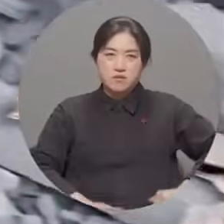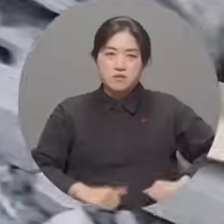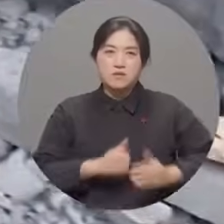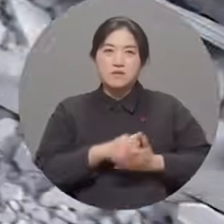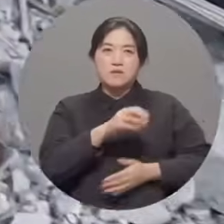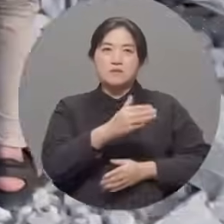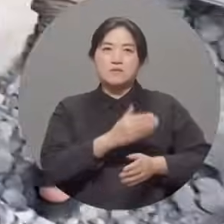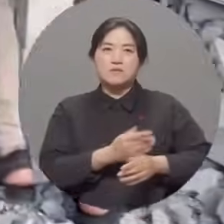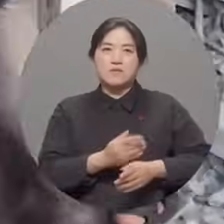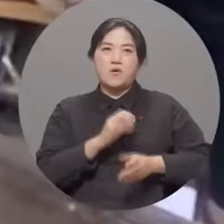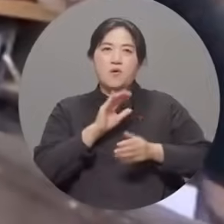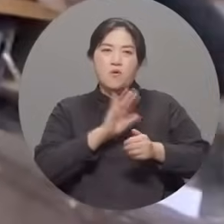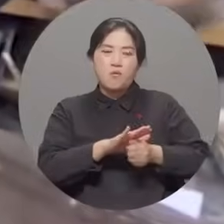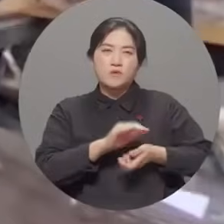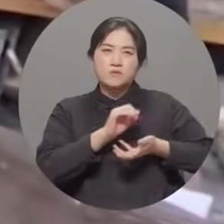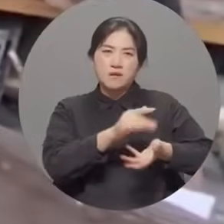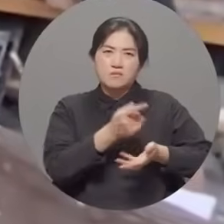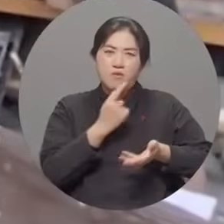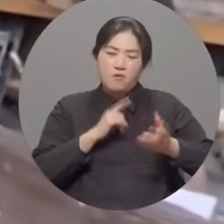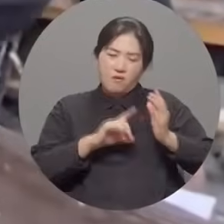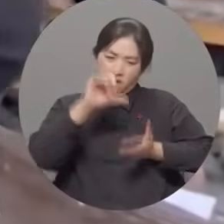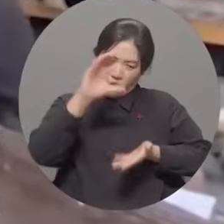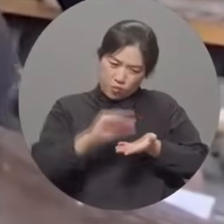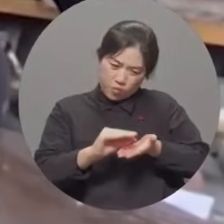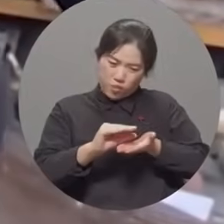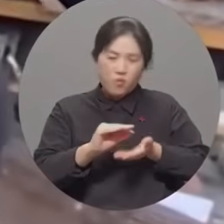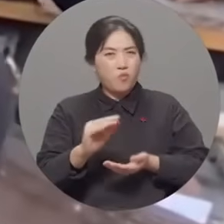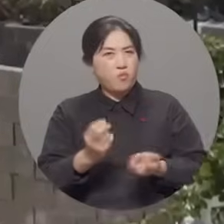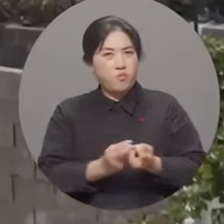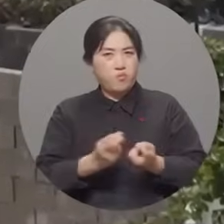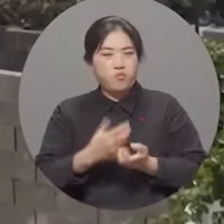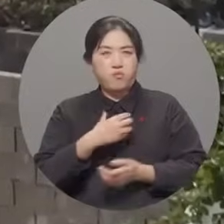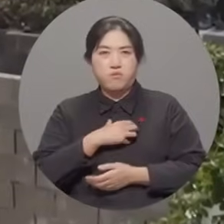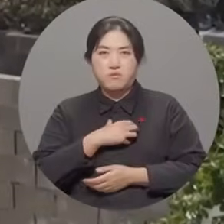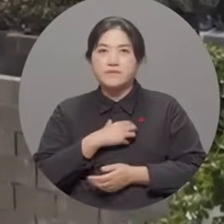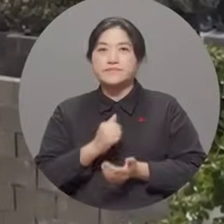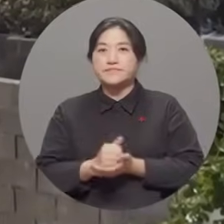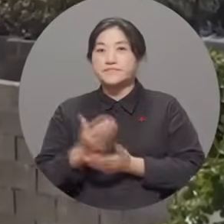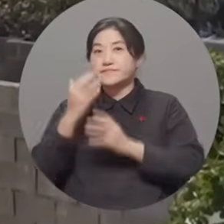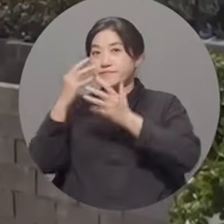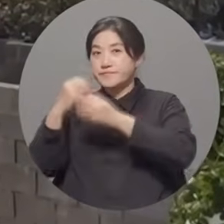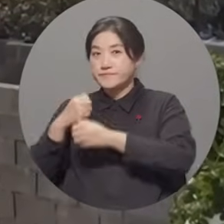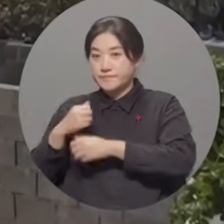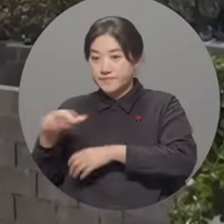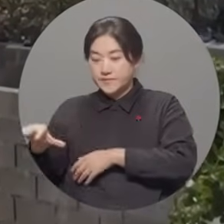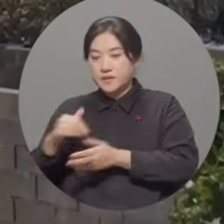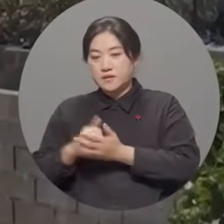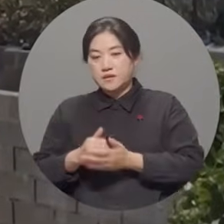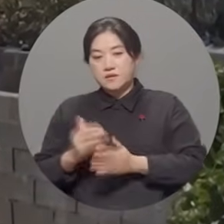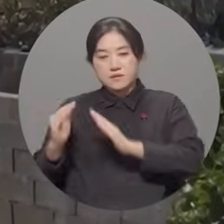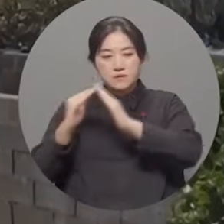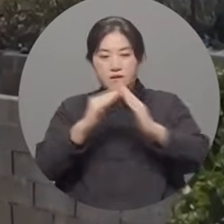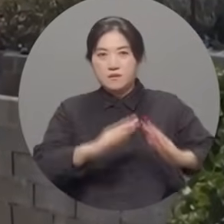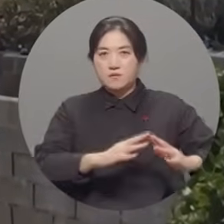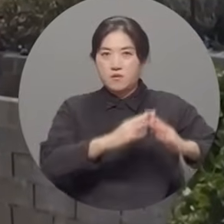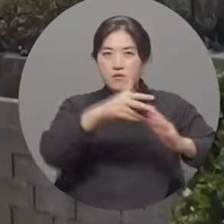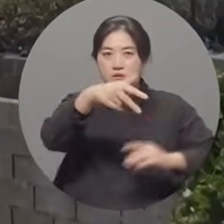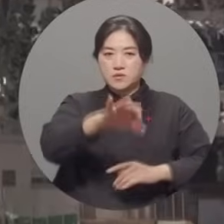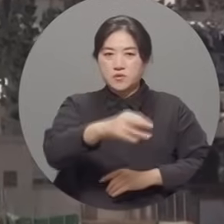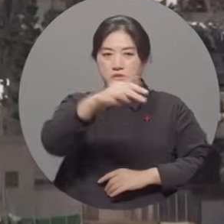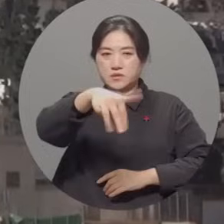지역에 더 적은 원조가 들어갈 것이라고 우려했습니다. 이런 가운데 이스라엘은 정착촌 건설도 밀어붙이고